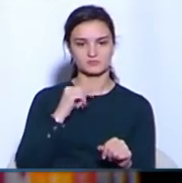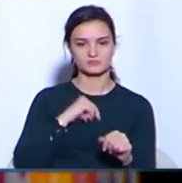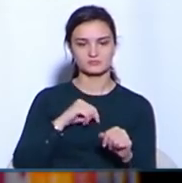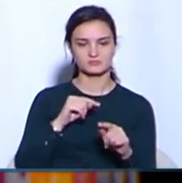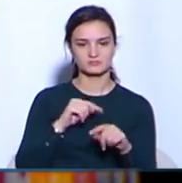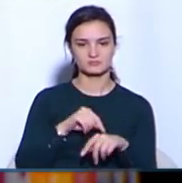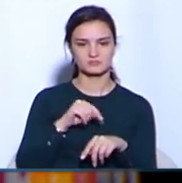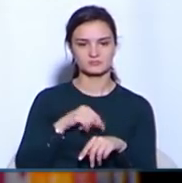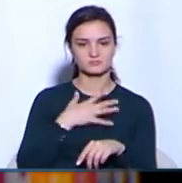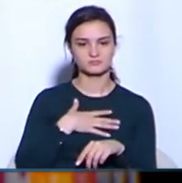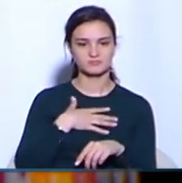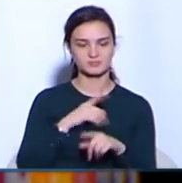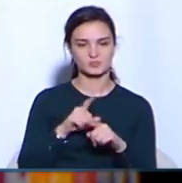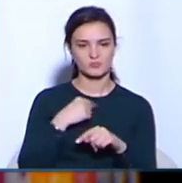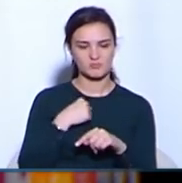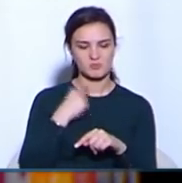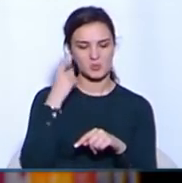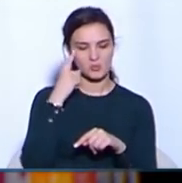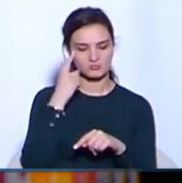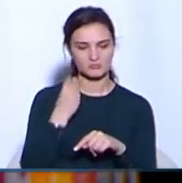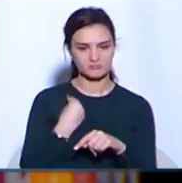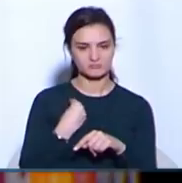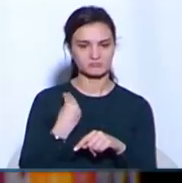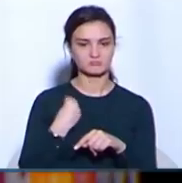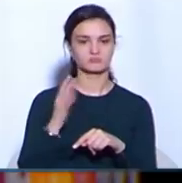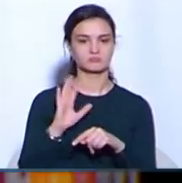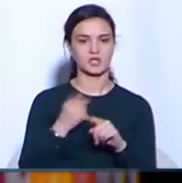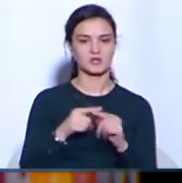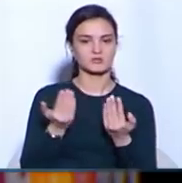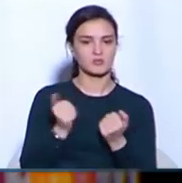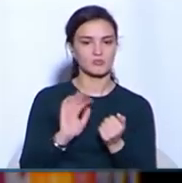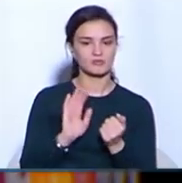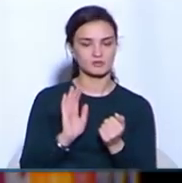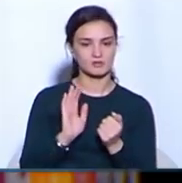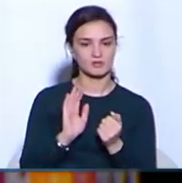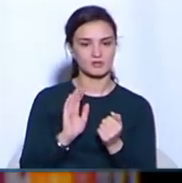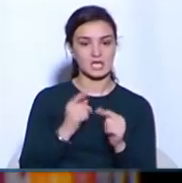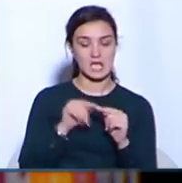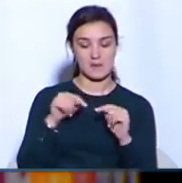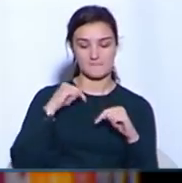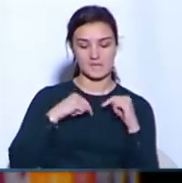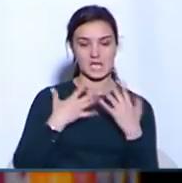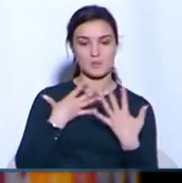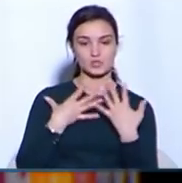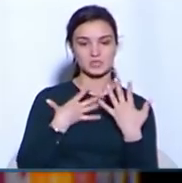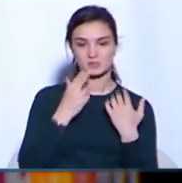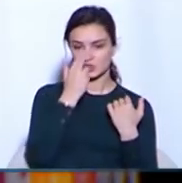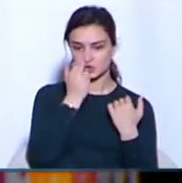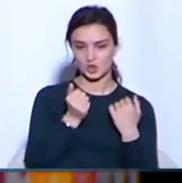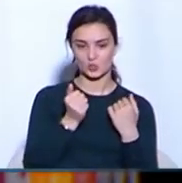იმედგაცრუების მომენტიც, ის რომ მეგონა, მაგრამ ასე არ გამოვიდა. აი ამ ემოციებთან